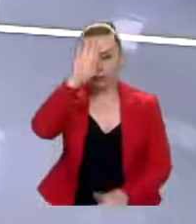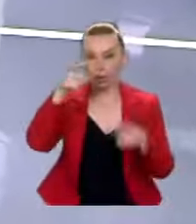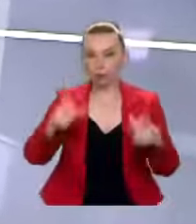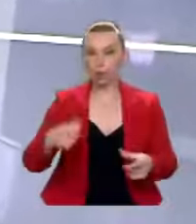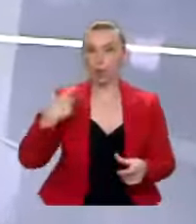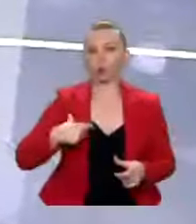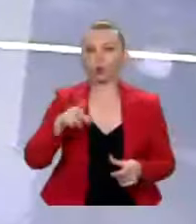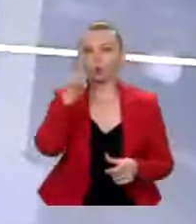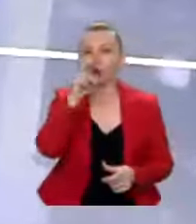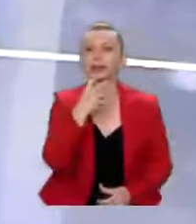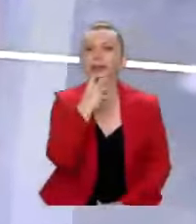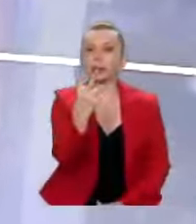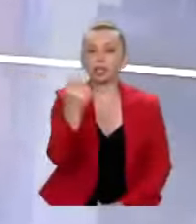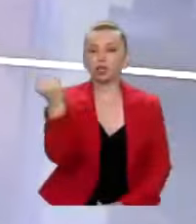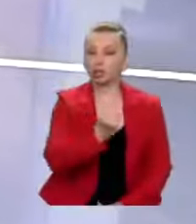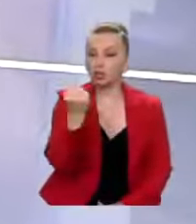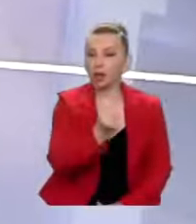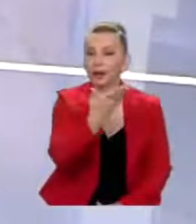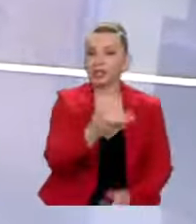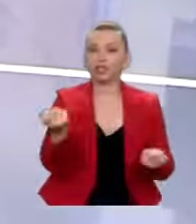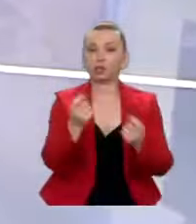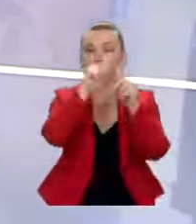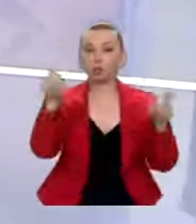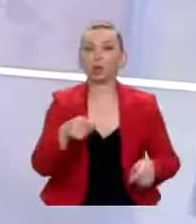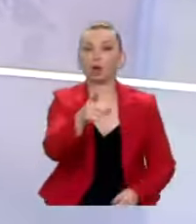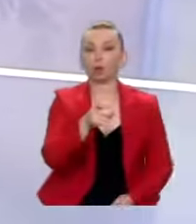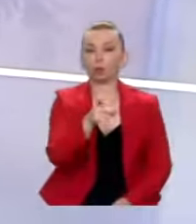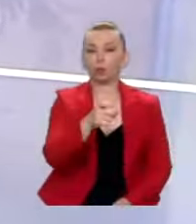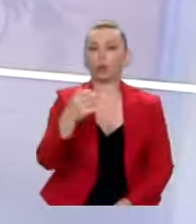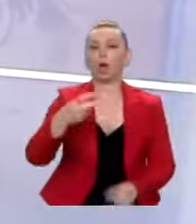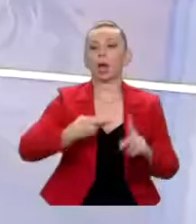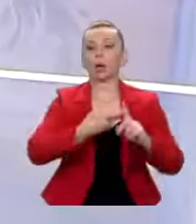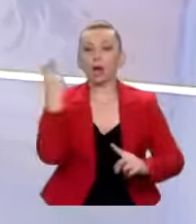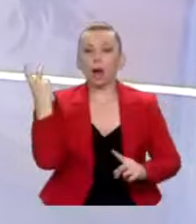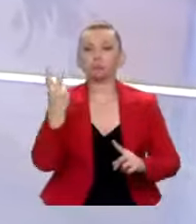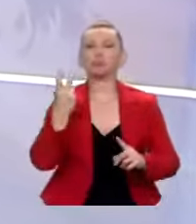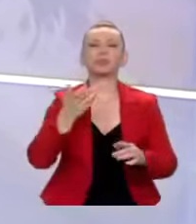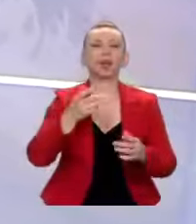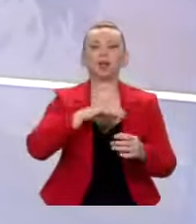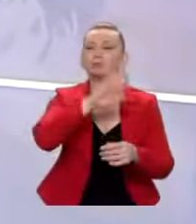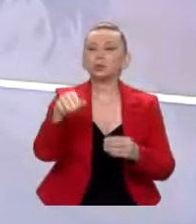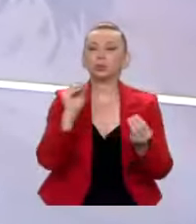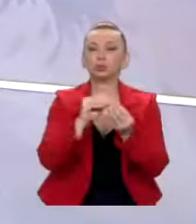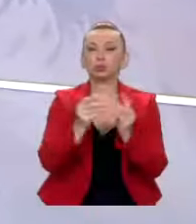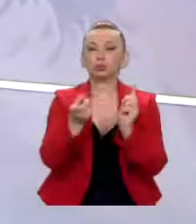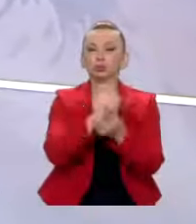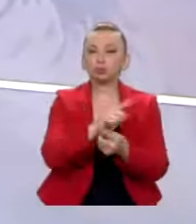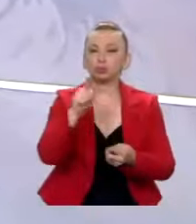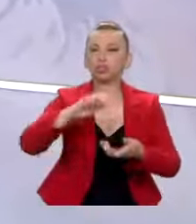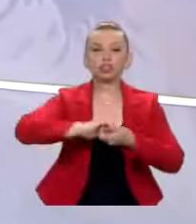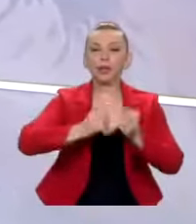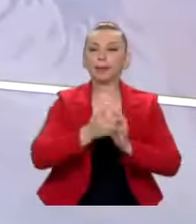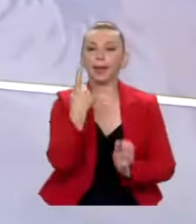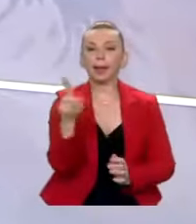İstanbul'da özellikle son 2 yılda cinayet, iş yeri kurşunlama, gasp, darp gibi çok sayıda suça imza atan Azılı